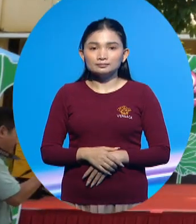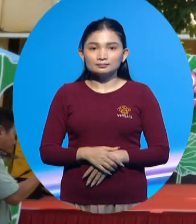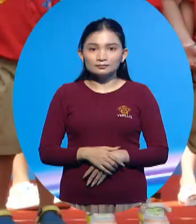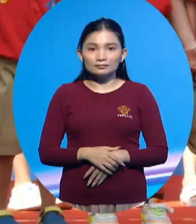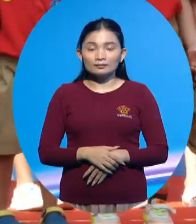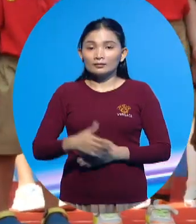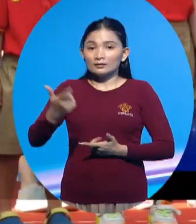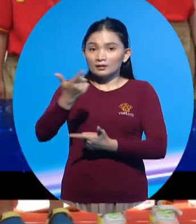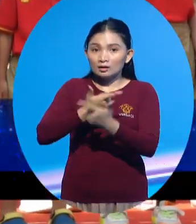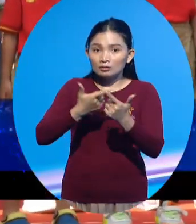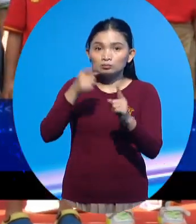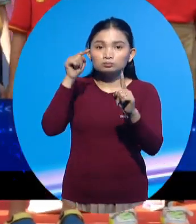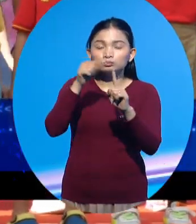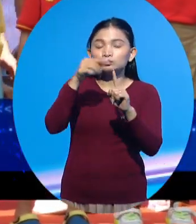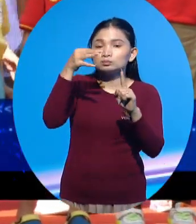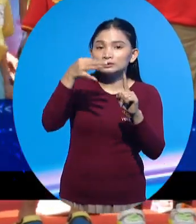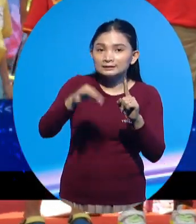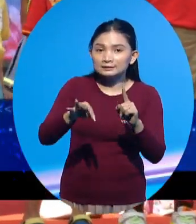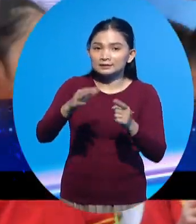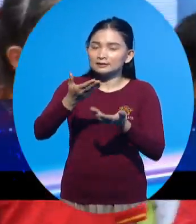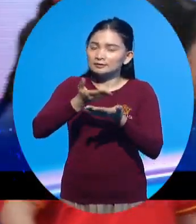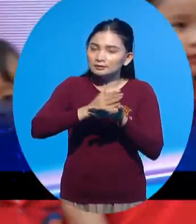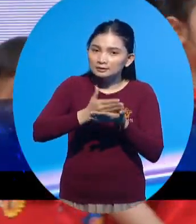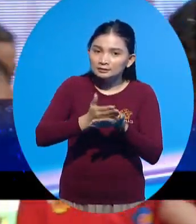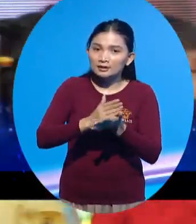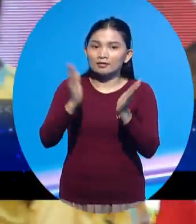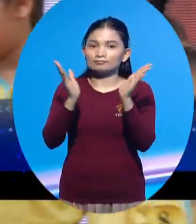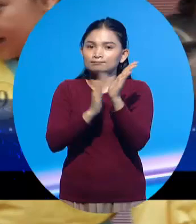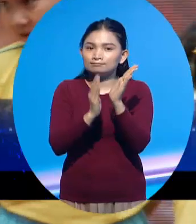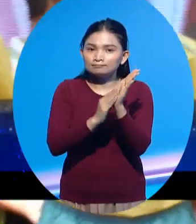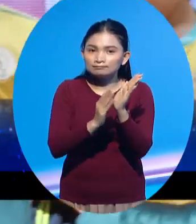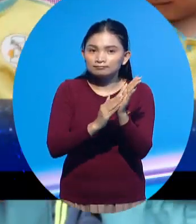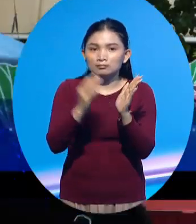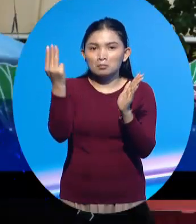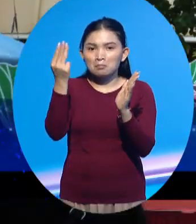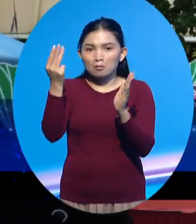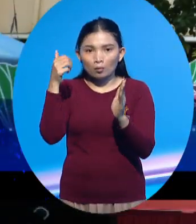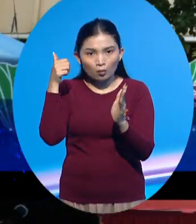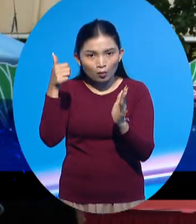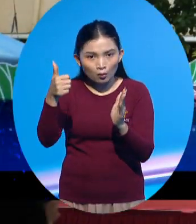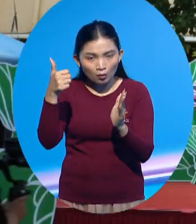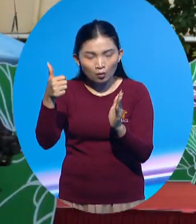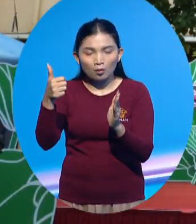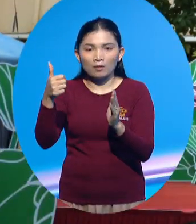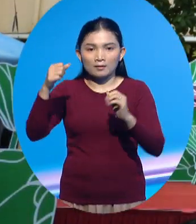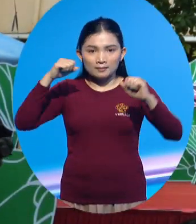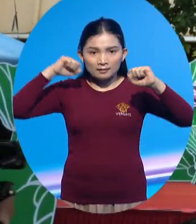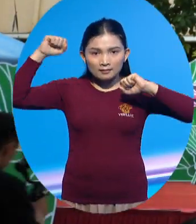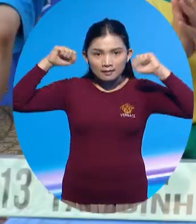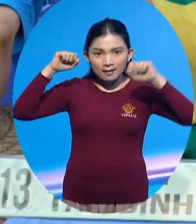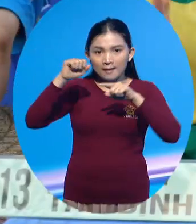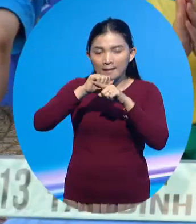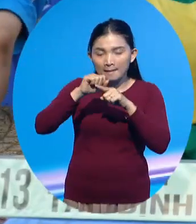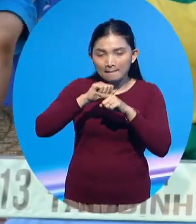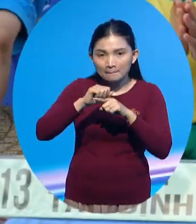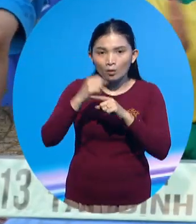Buổi giao lưu nhằm tuyên dương và lan tỏa những tấm gương sáng về học tập, rèn luyện thể dục thể thao, tham gia hoạt động đội, hoạt động xã hội, giúp đỡ